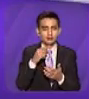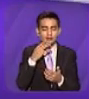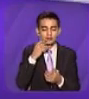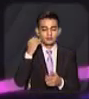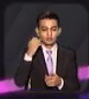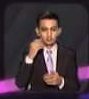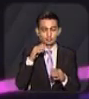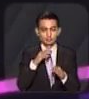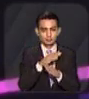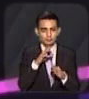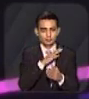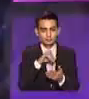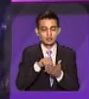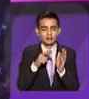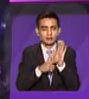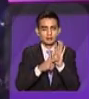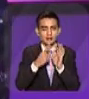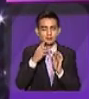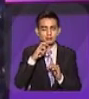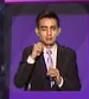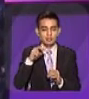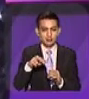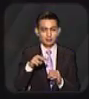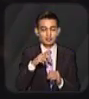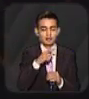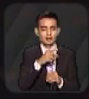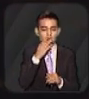следующий раунд, получив 71 балл, тогда как японки дали